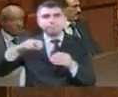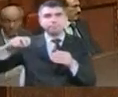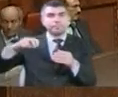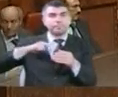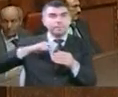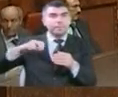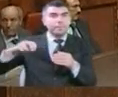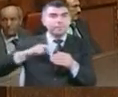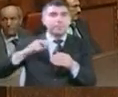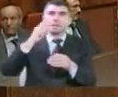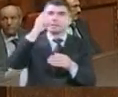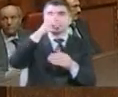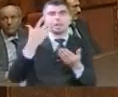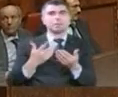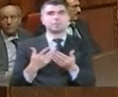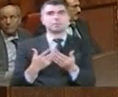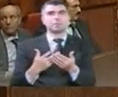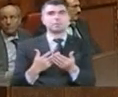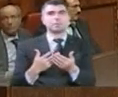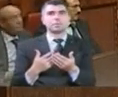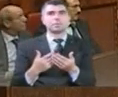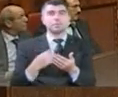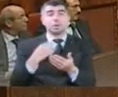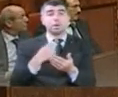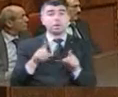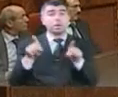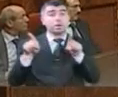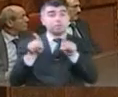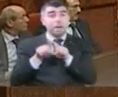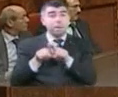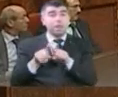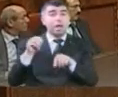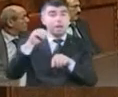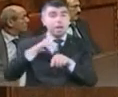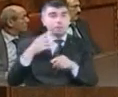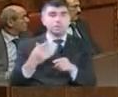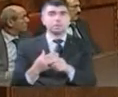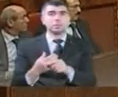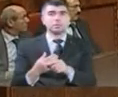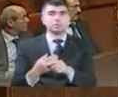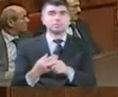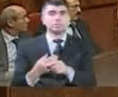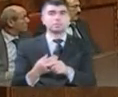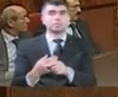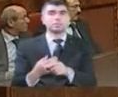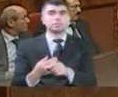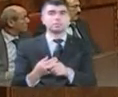كتفتح على الناس الابواب ديال جهنم ولكن في نفس الوقت عاوتاني كاينه